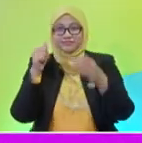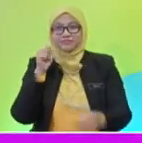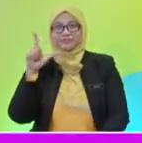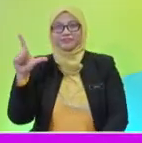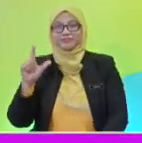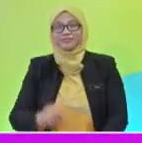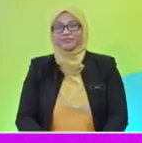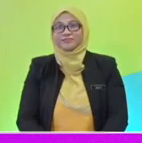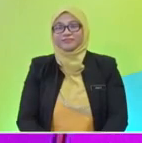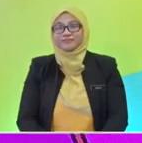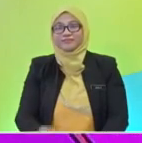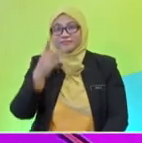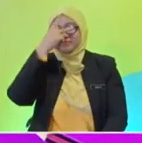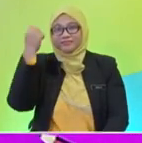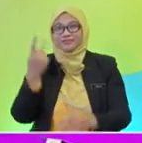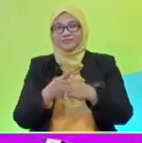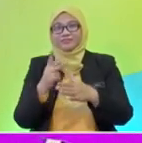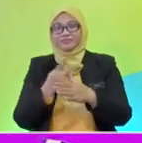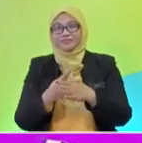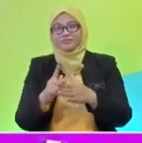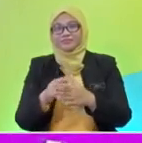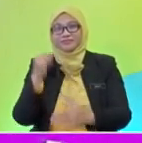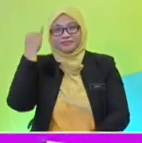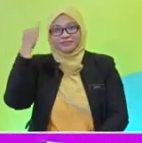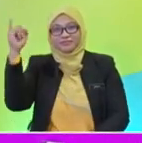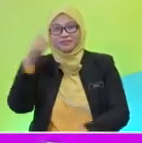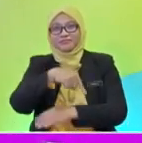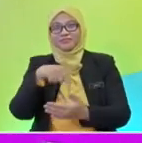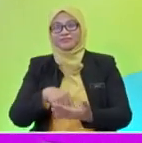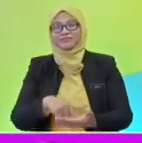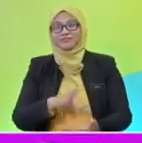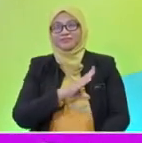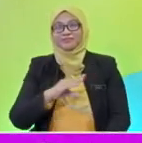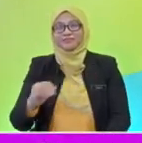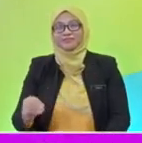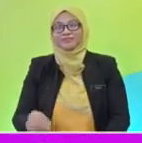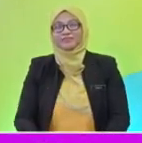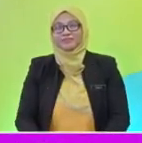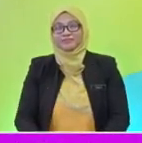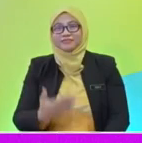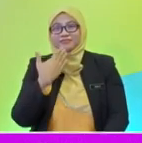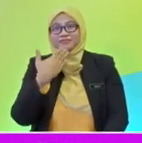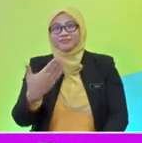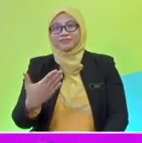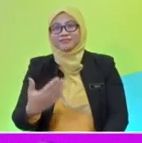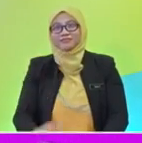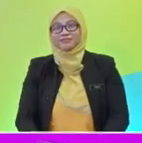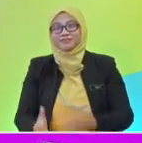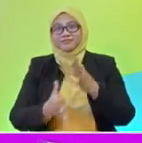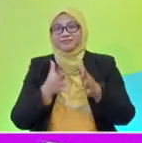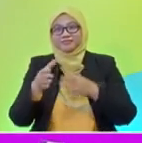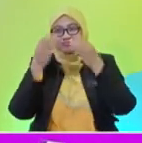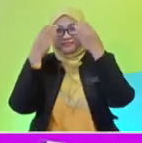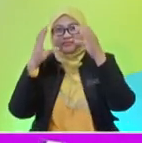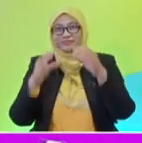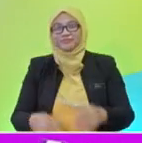kerana mengongsikan pelbagai ilmu kita hari ini dalam topik warisan. Dan juga saya ingin mengucapkan terima kasih kepada juru bahasa isyarat